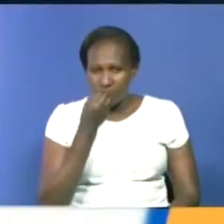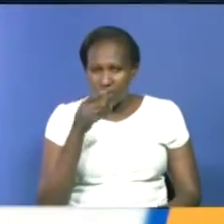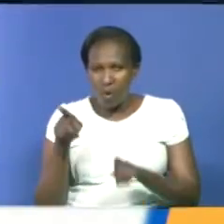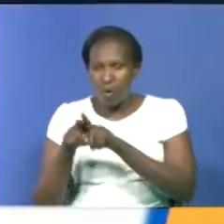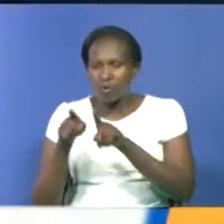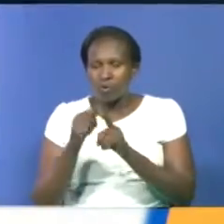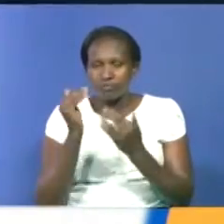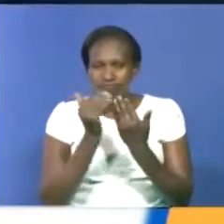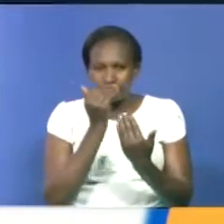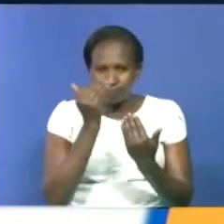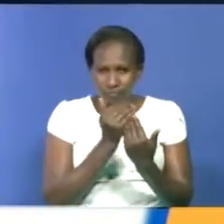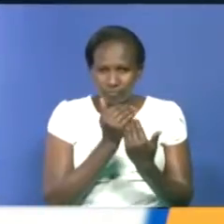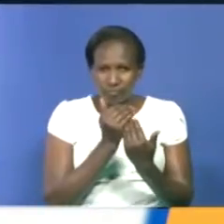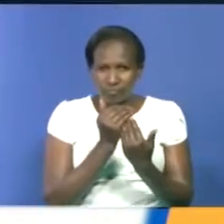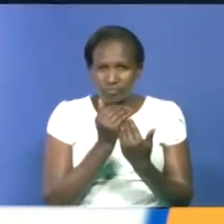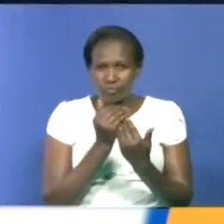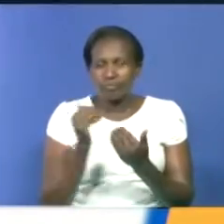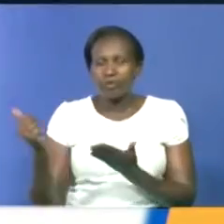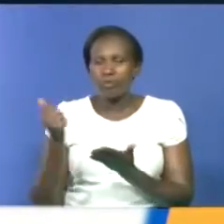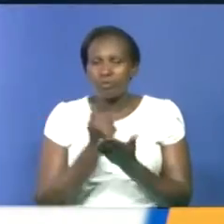nutrition as well as employment.